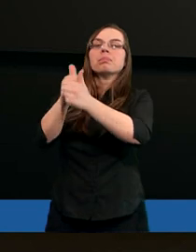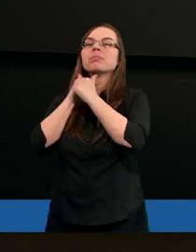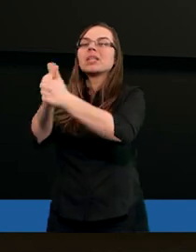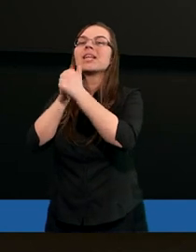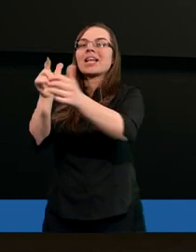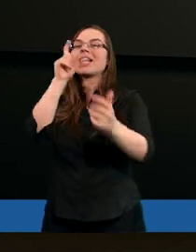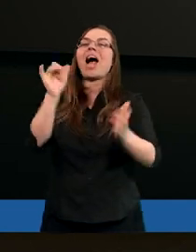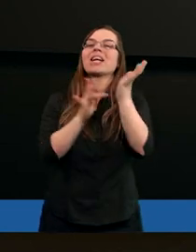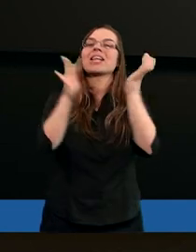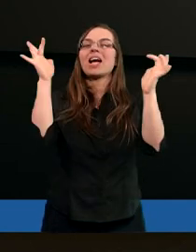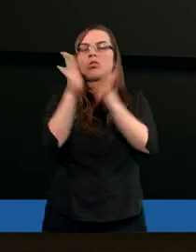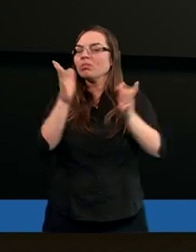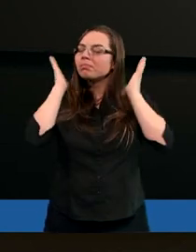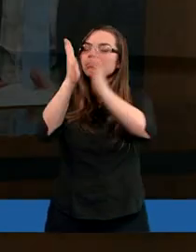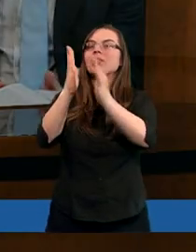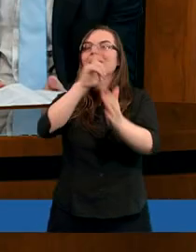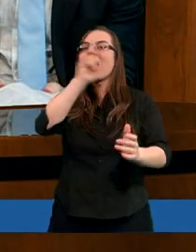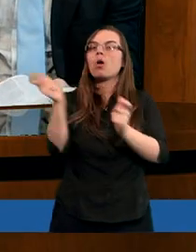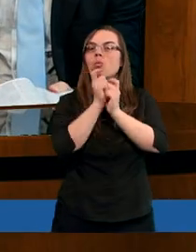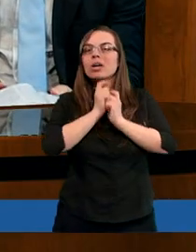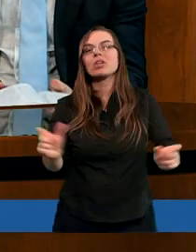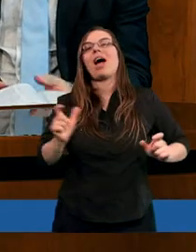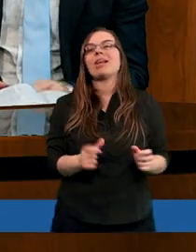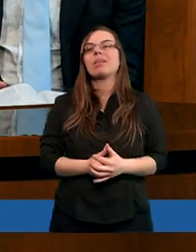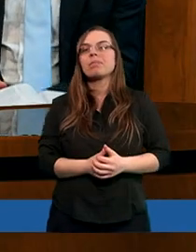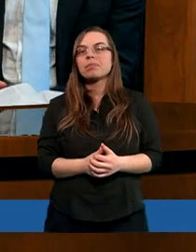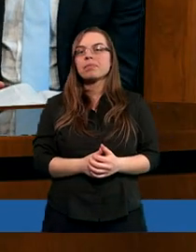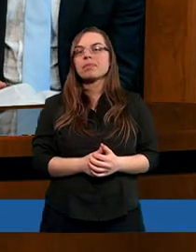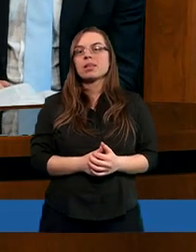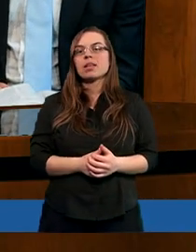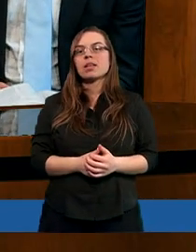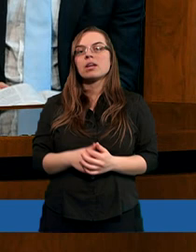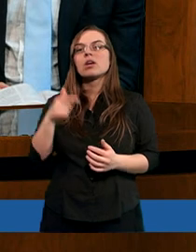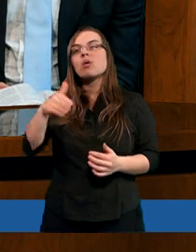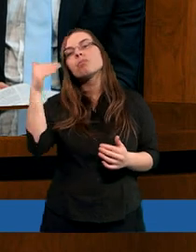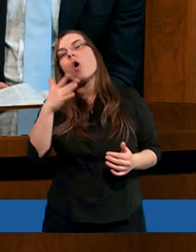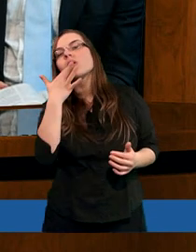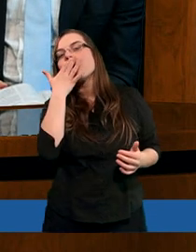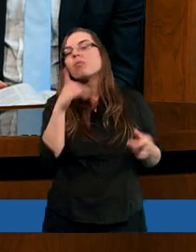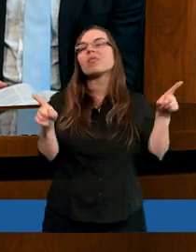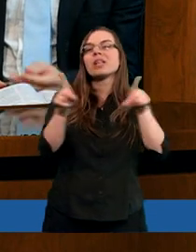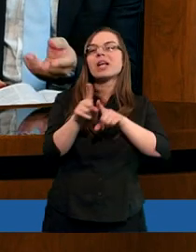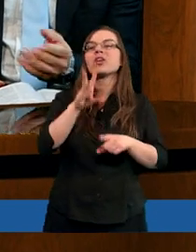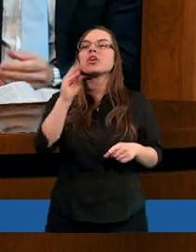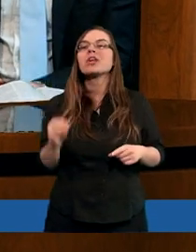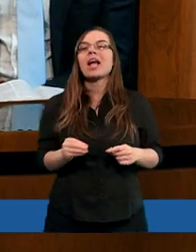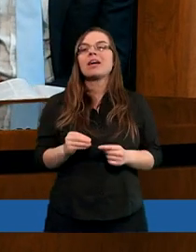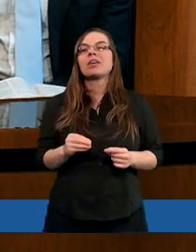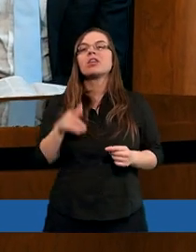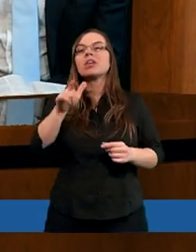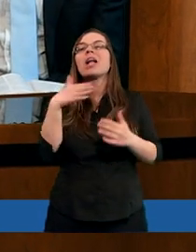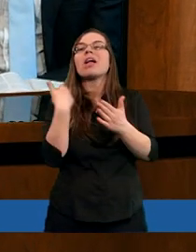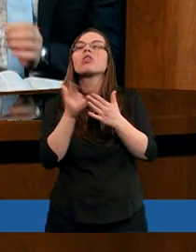Cały czas chodzili z Jezusem. Taką myśl tutaj można powiedzieć, że dlatego kiedy